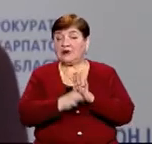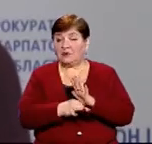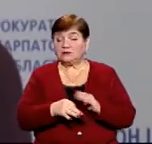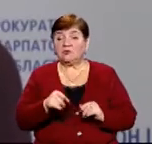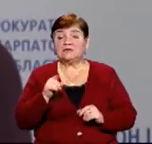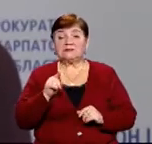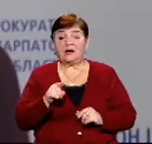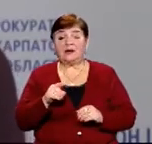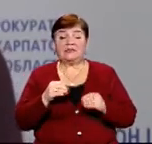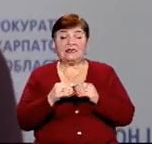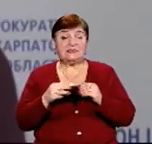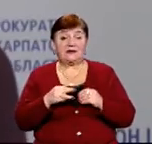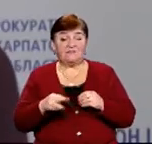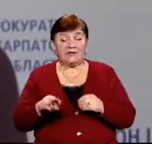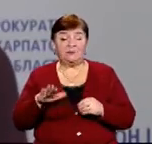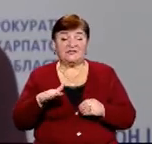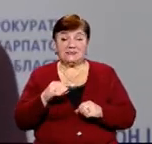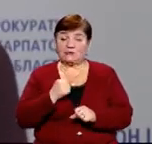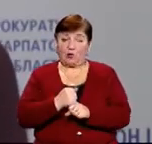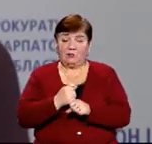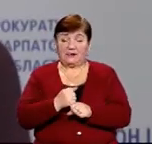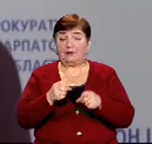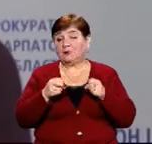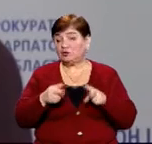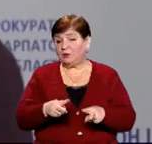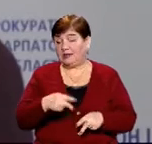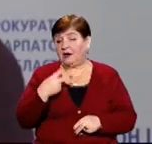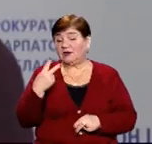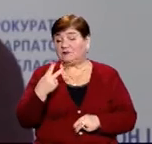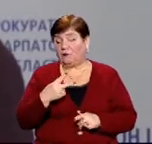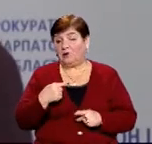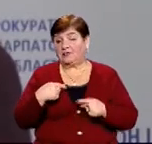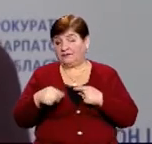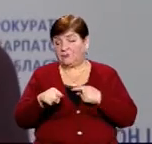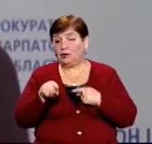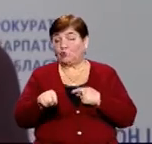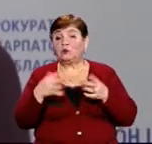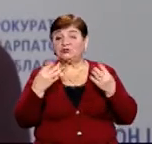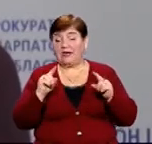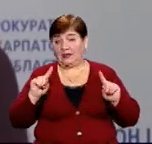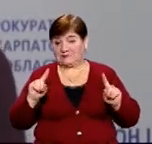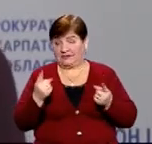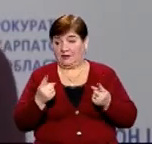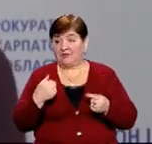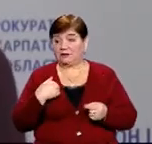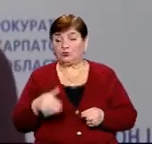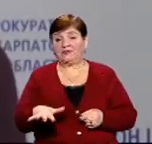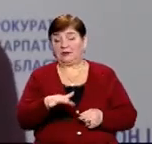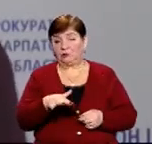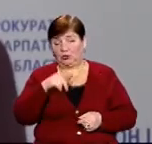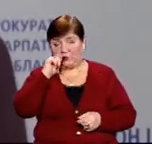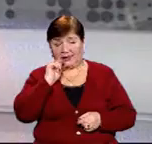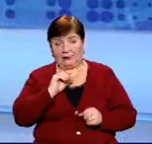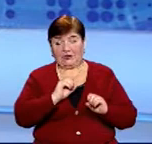затримано буквально через 10 хвилин після вчинення злочину, двох інших затримано того ж дня при спробі покинути територію України.